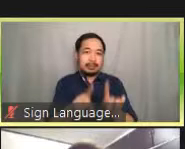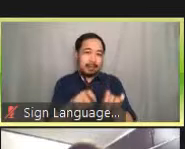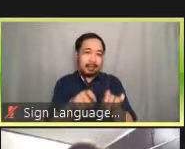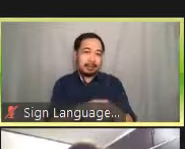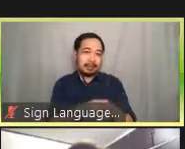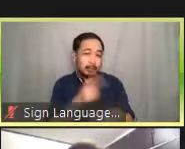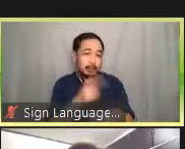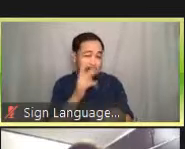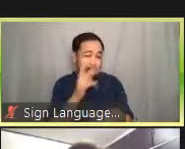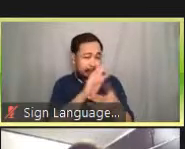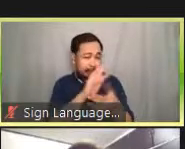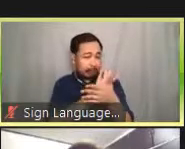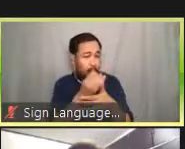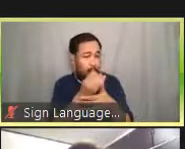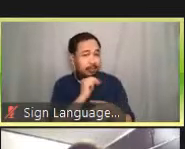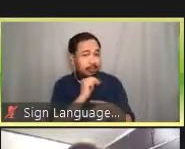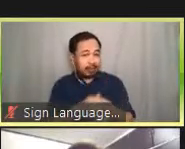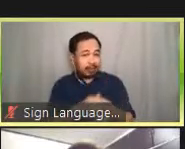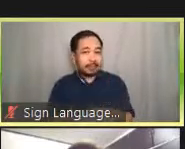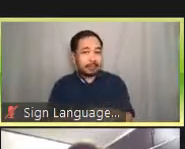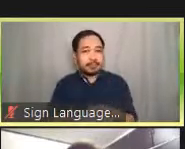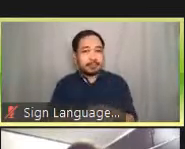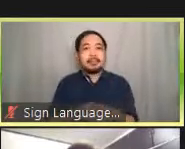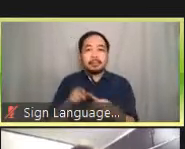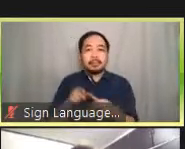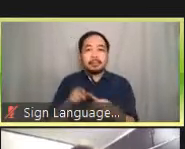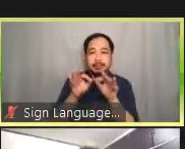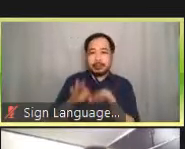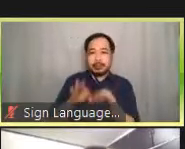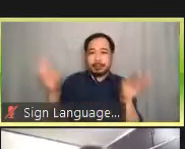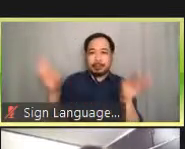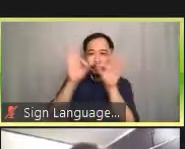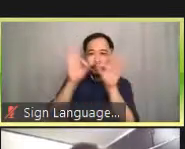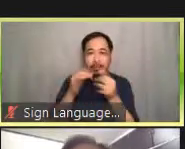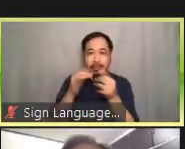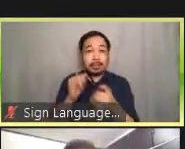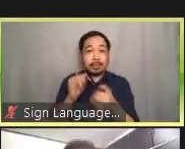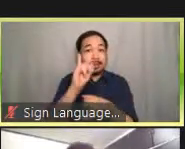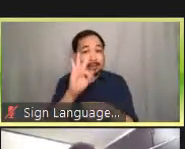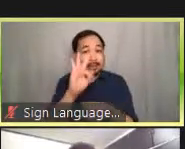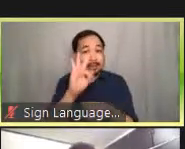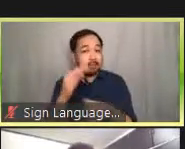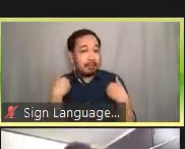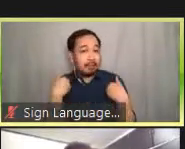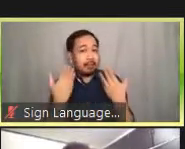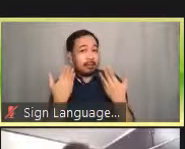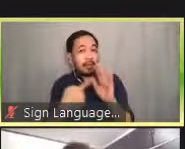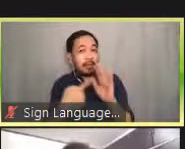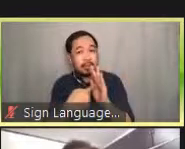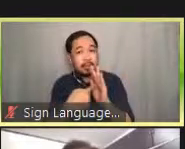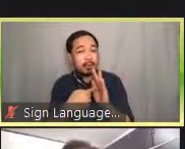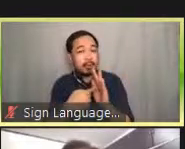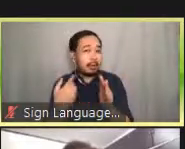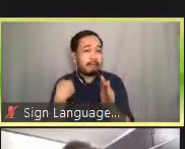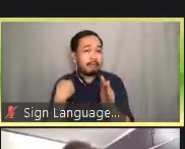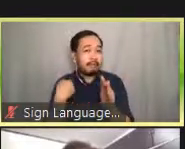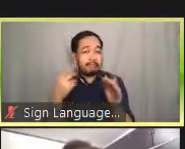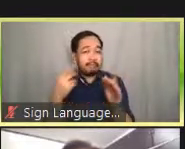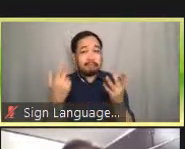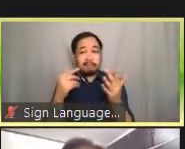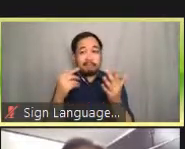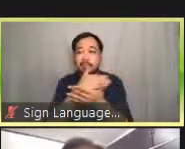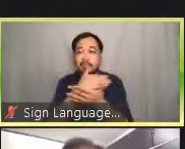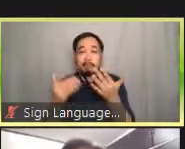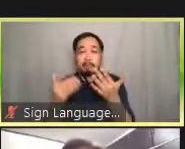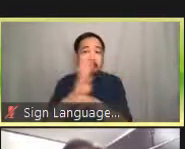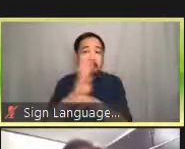Alright. Thank you so much. Guys, mahalaga yun. Di ba minsan pag may mga clients na nagpapasagot ng mga questionnaire about